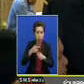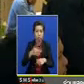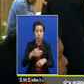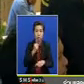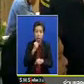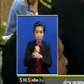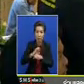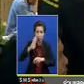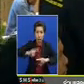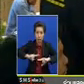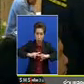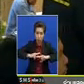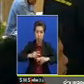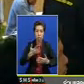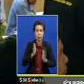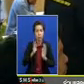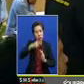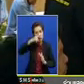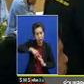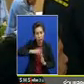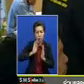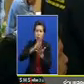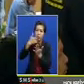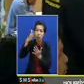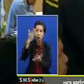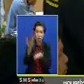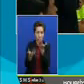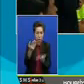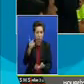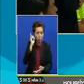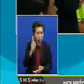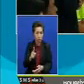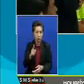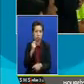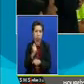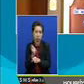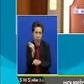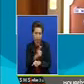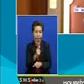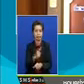หรือว่าทำงานส่วนใดก็ตามนะครับก็ไปเพิ่มบทบาทให้กับแรงงานเราก็